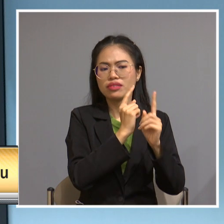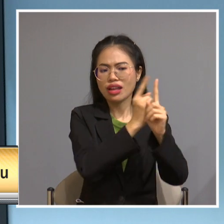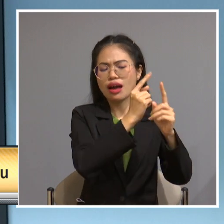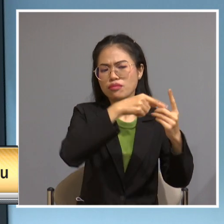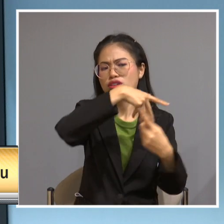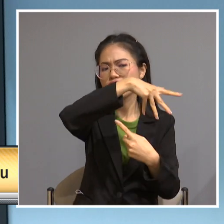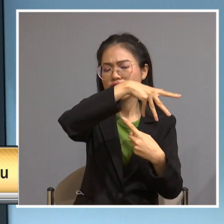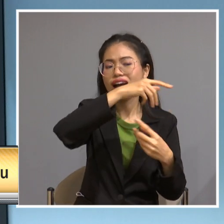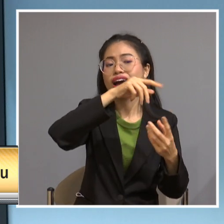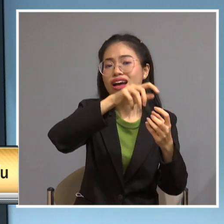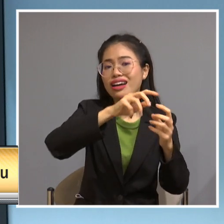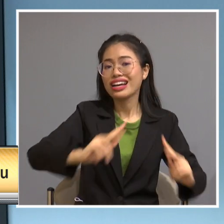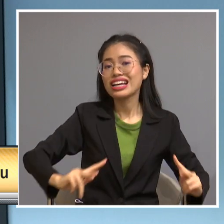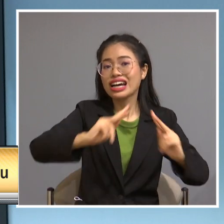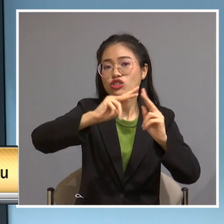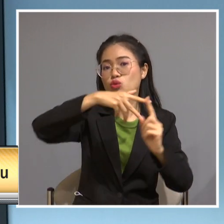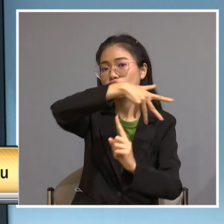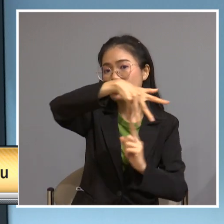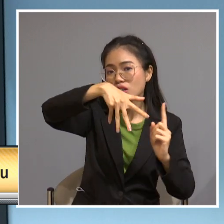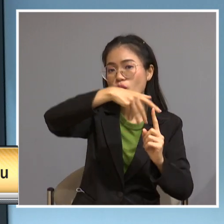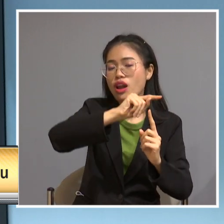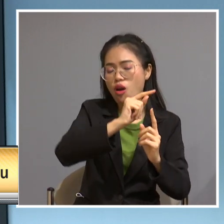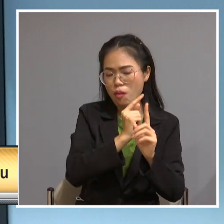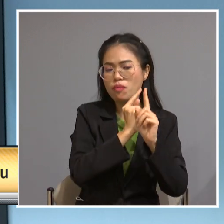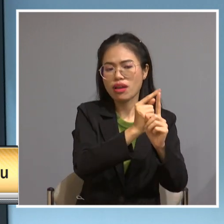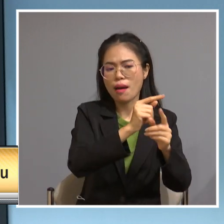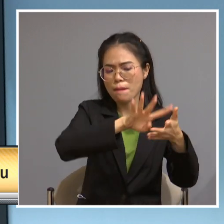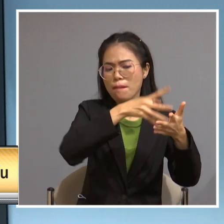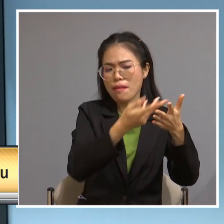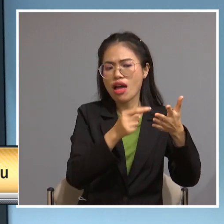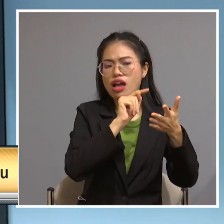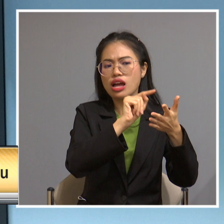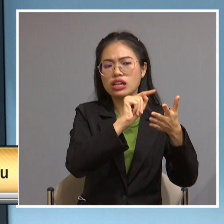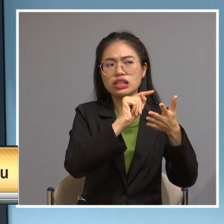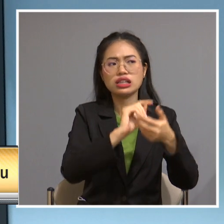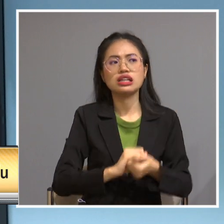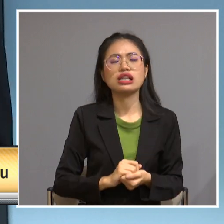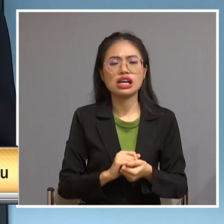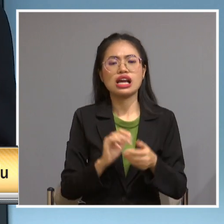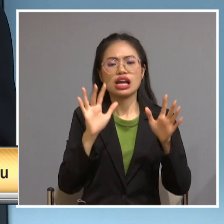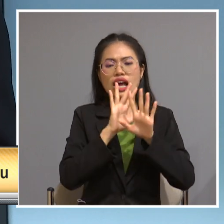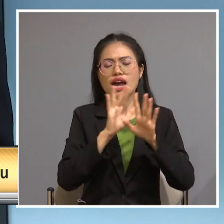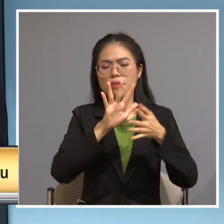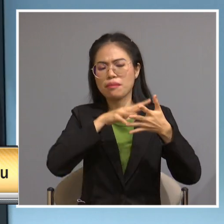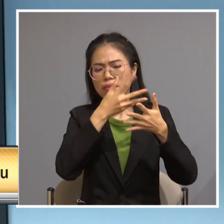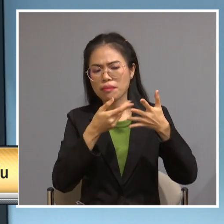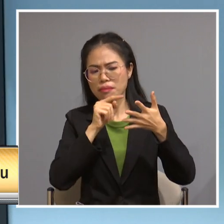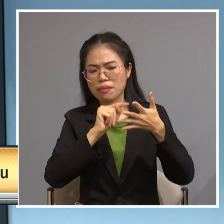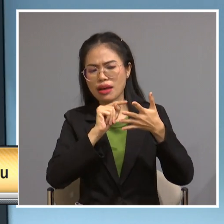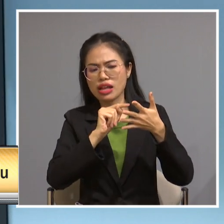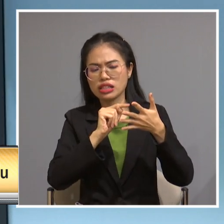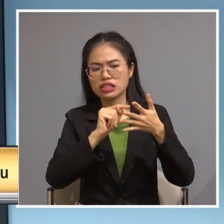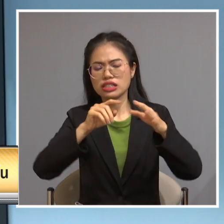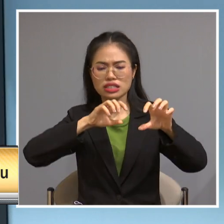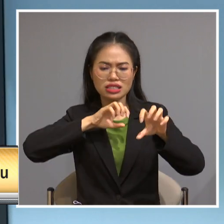งทราิกอชาิ 10 ม. นะครับก็ได้มาทำแผนที่โยกงายๆ เป็จัหวดสะอาดเป็แผนปหจากก